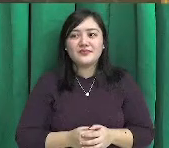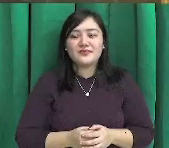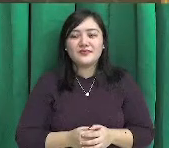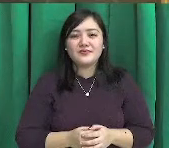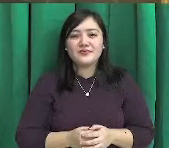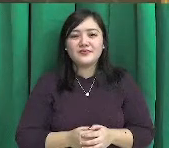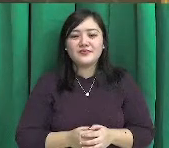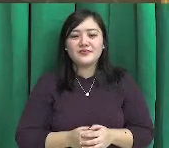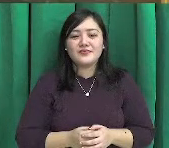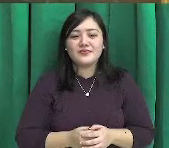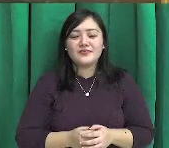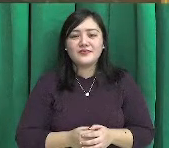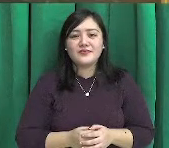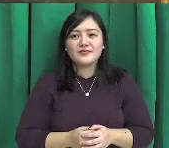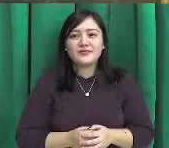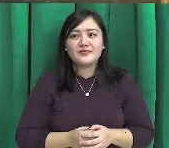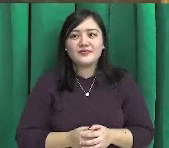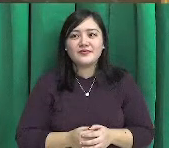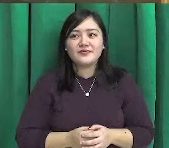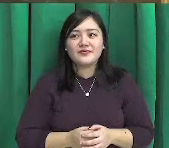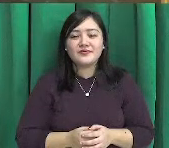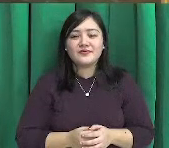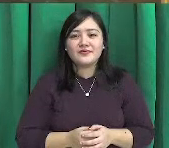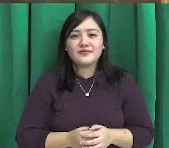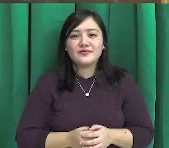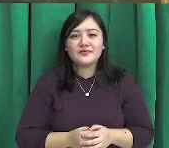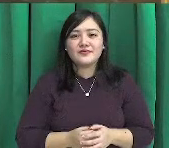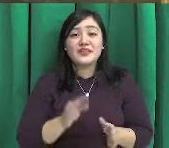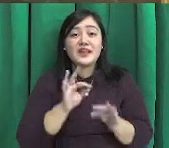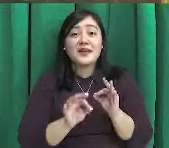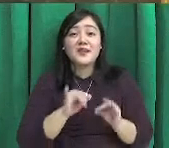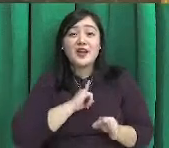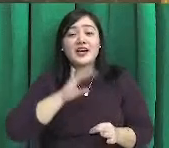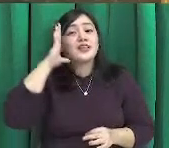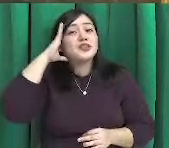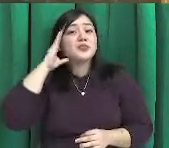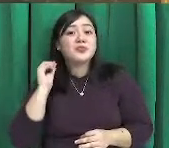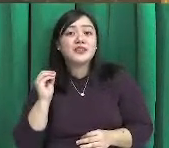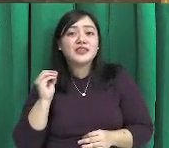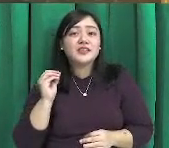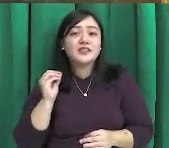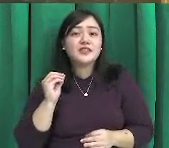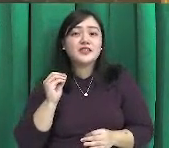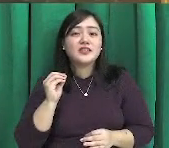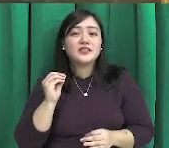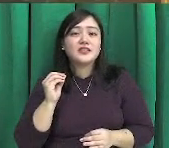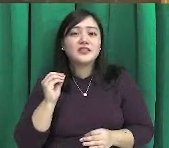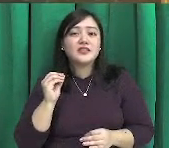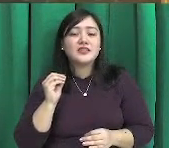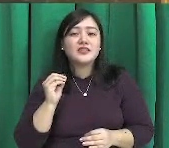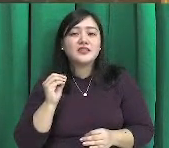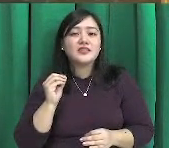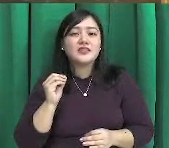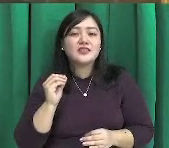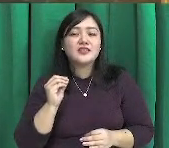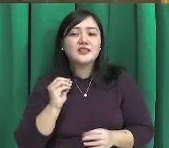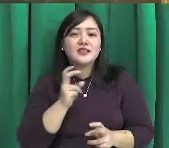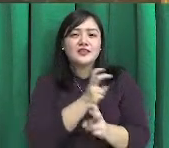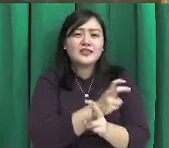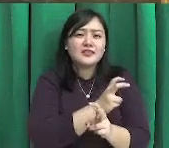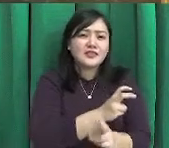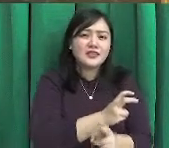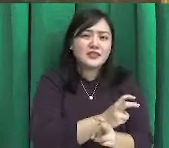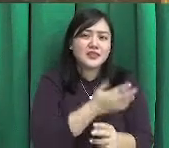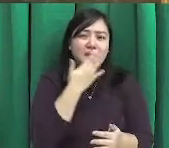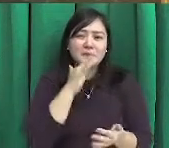salita na mapapait mula sa aking kabiyak. Mm. Opo. Mm. I am not expecting